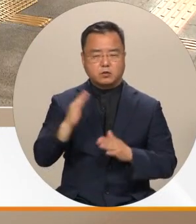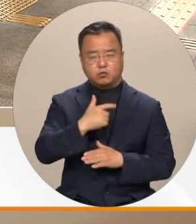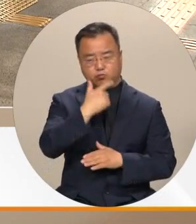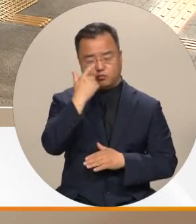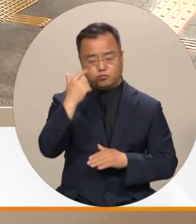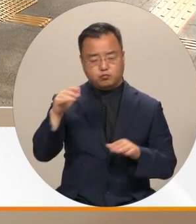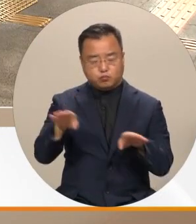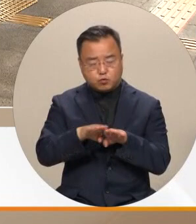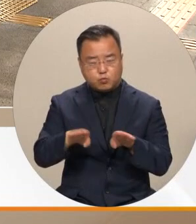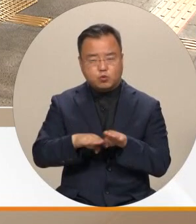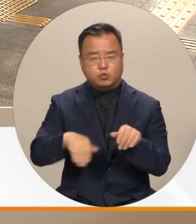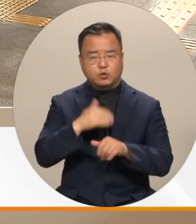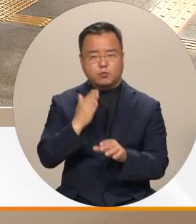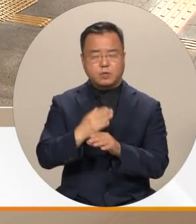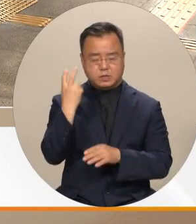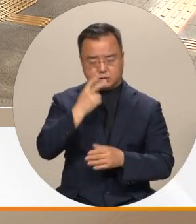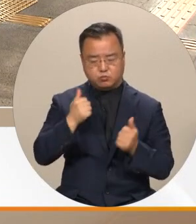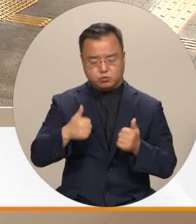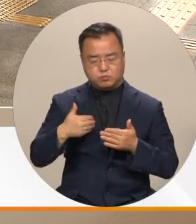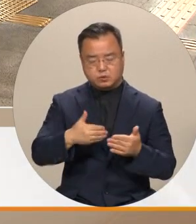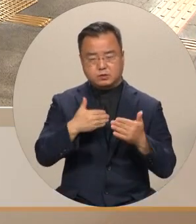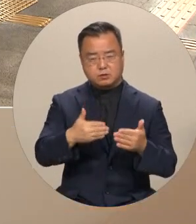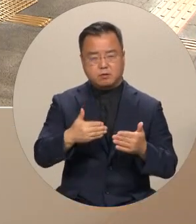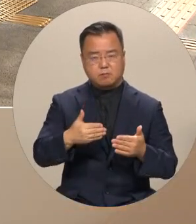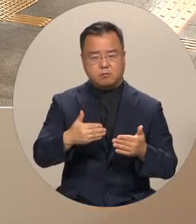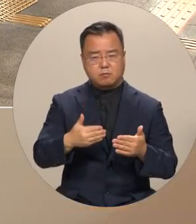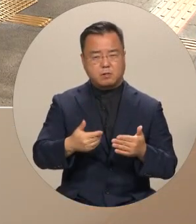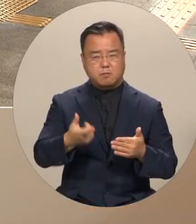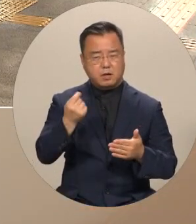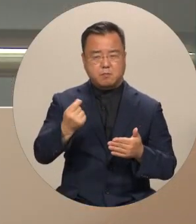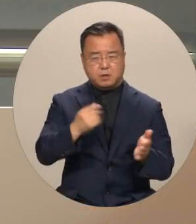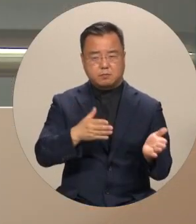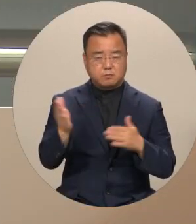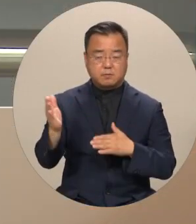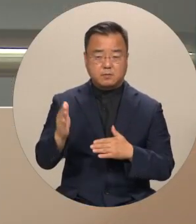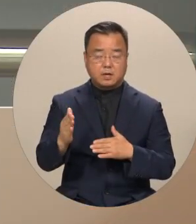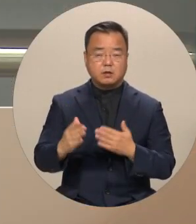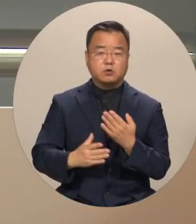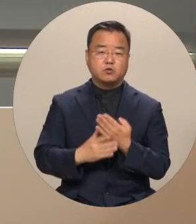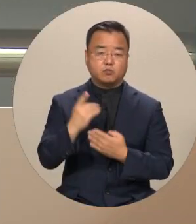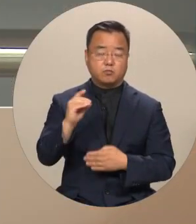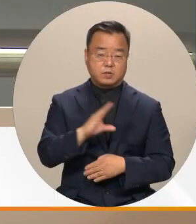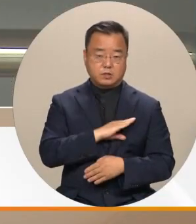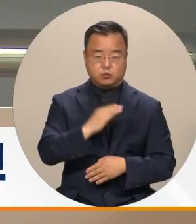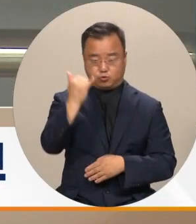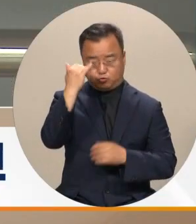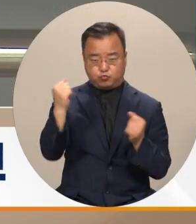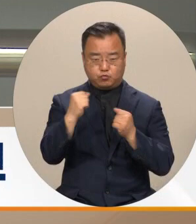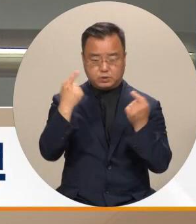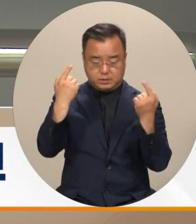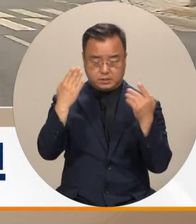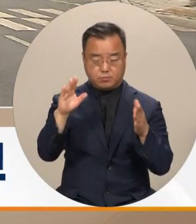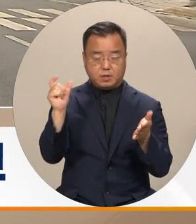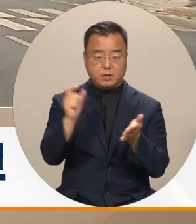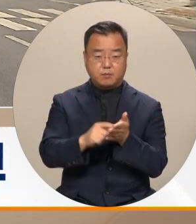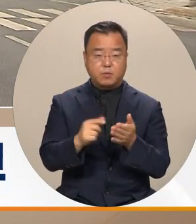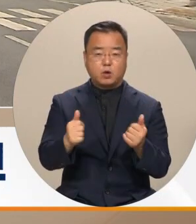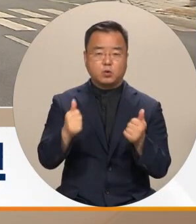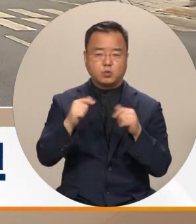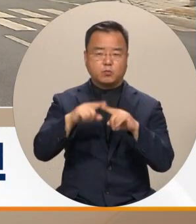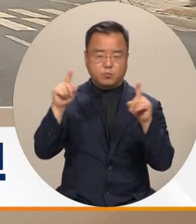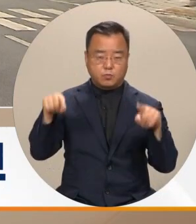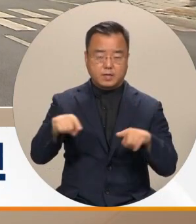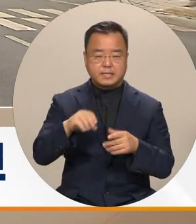추진 과정이 졸속으로 심이 됐다 이렇게 주장하고 있는데요 또 통합대학 교명을 충북 대학교로 하고 졸업장과 졸업증명서를